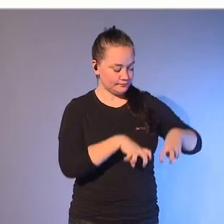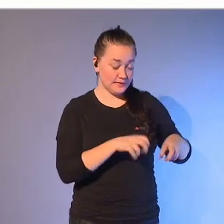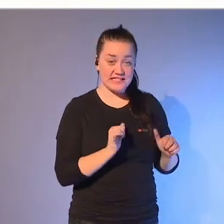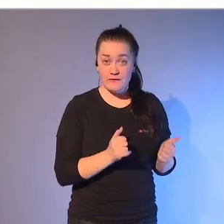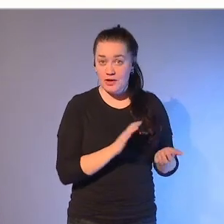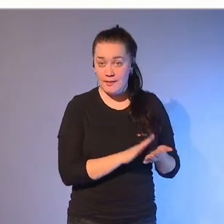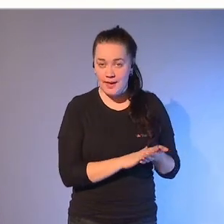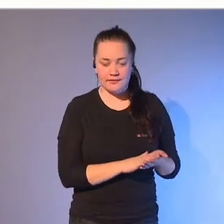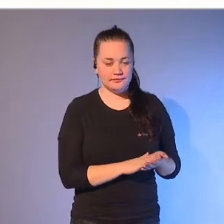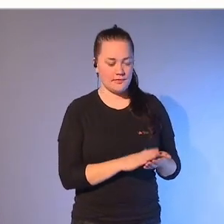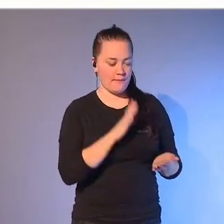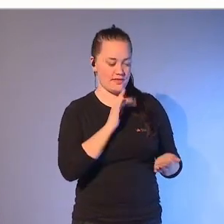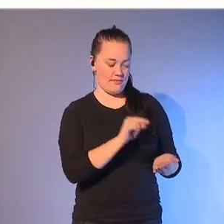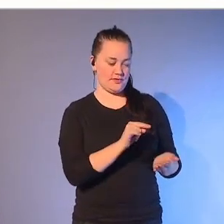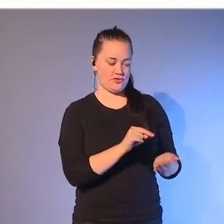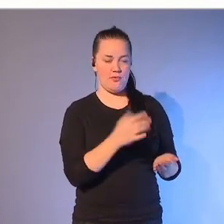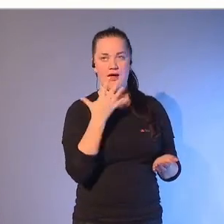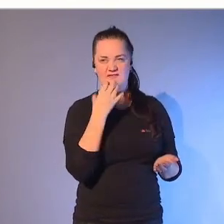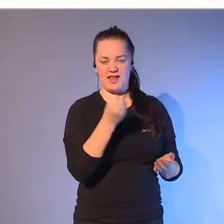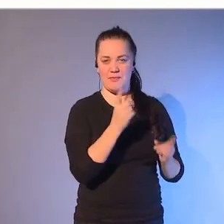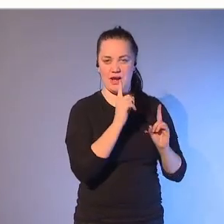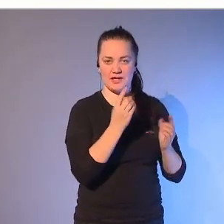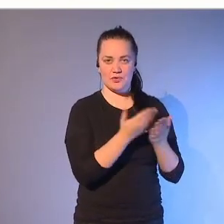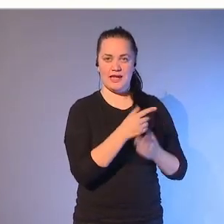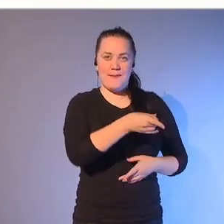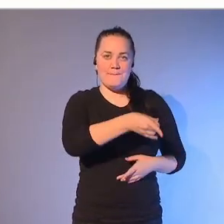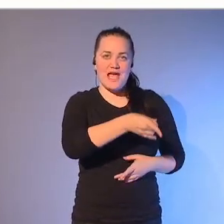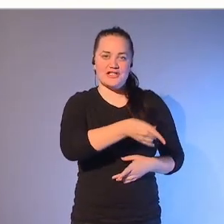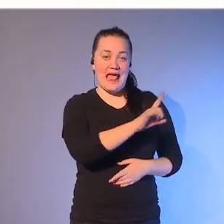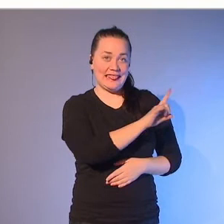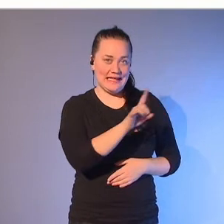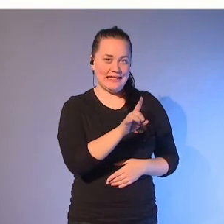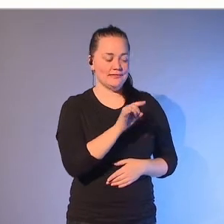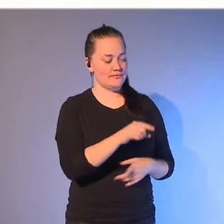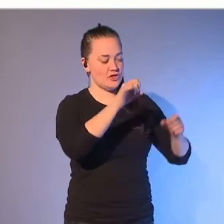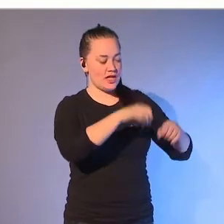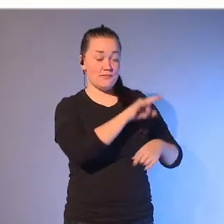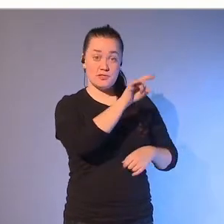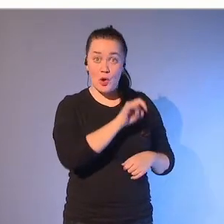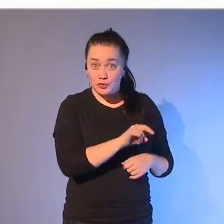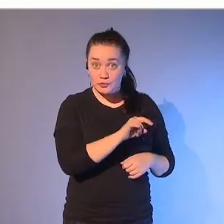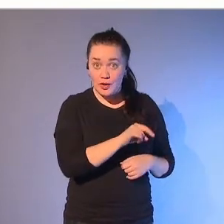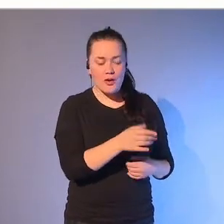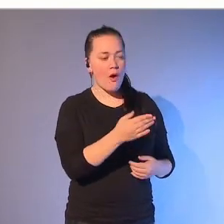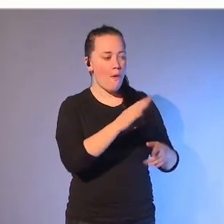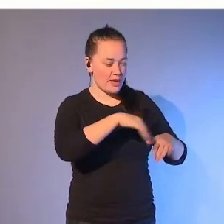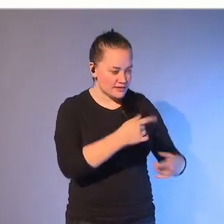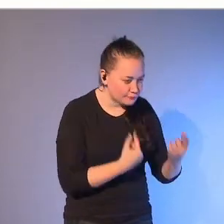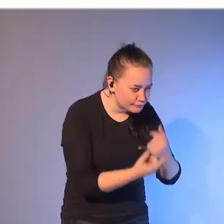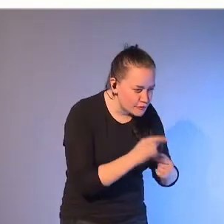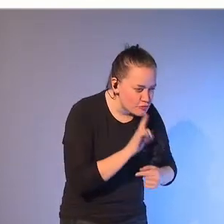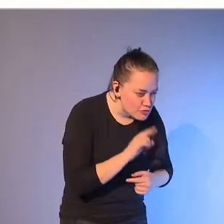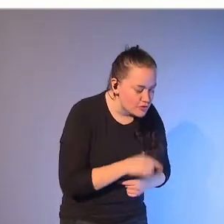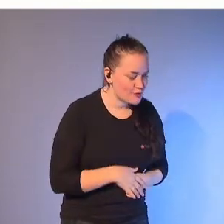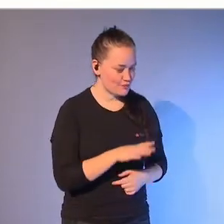selvsagt han som da hadde gått på lærerskolen i Piaget-tida, starte med spørsmål og få ungene til tale, og så stille en ungene